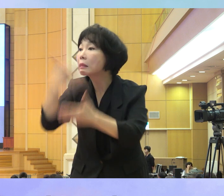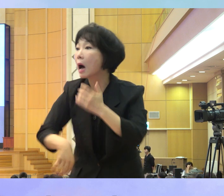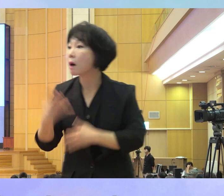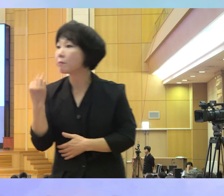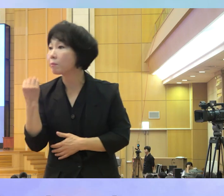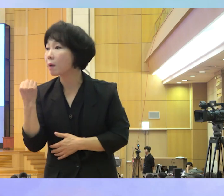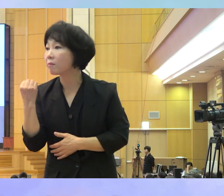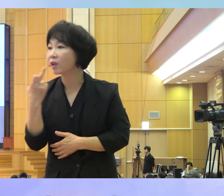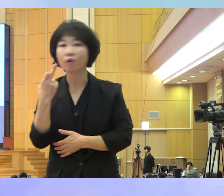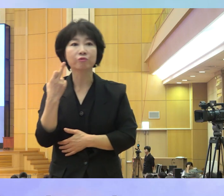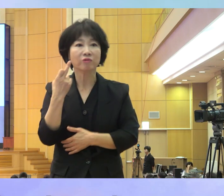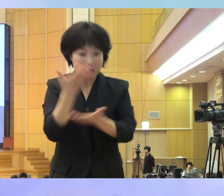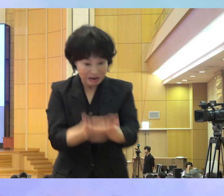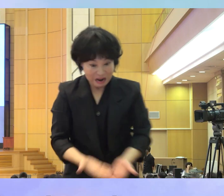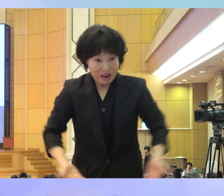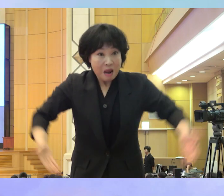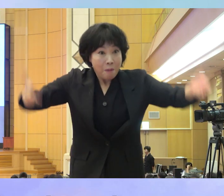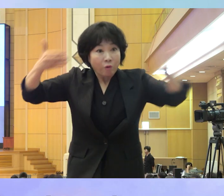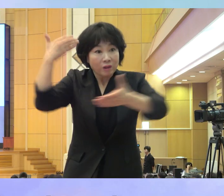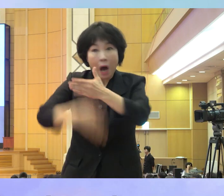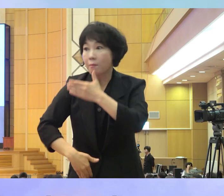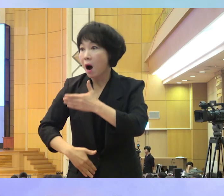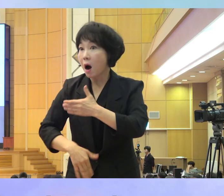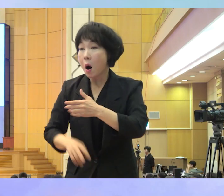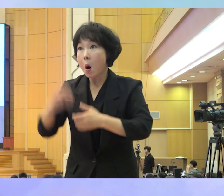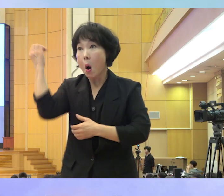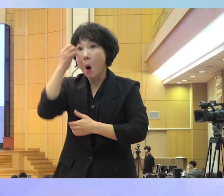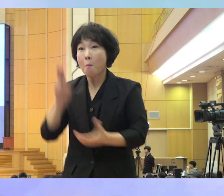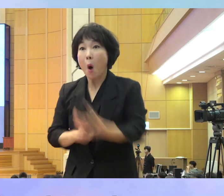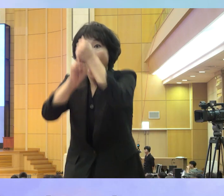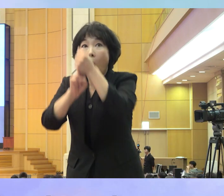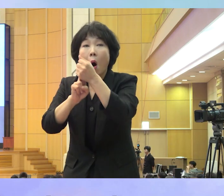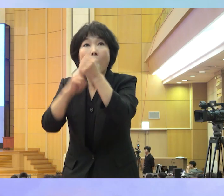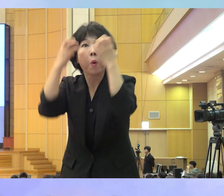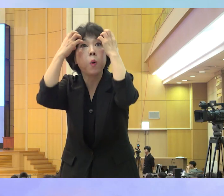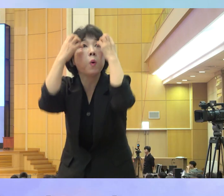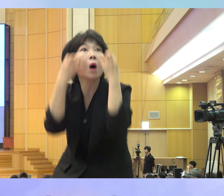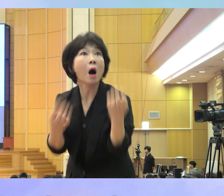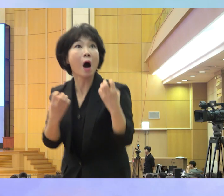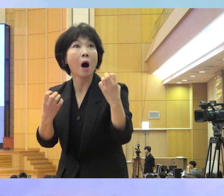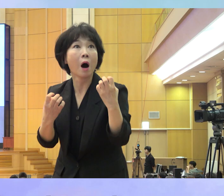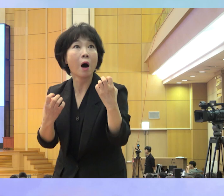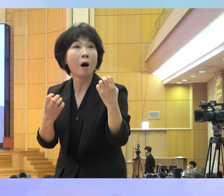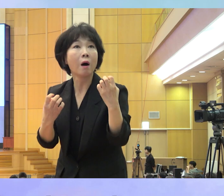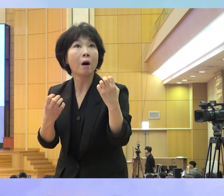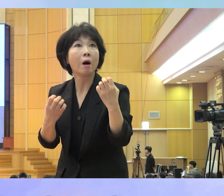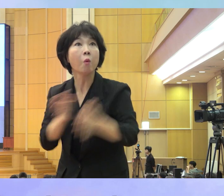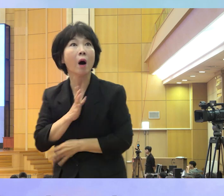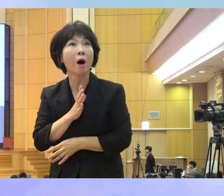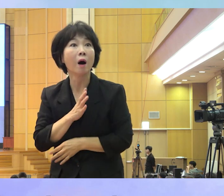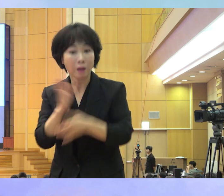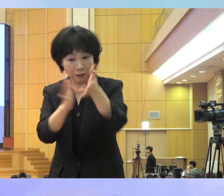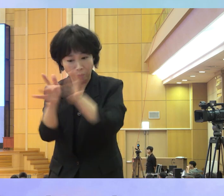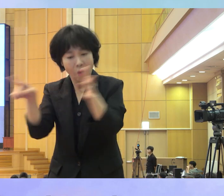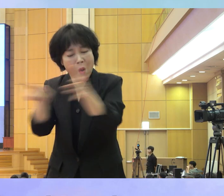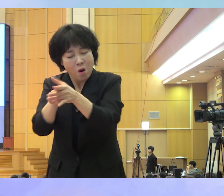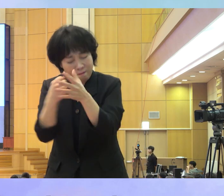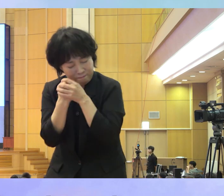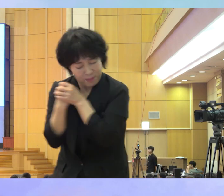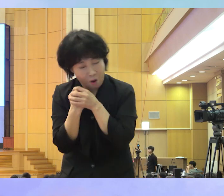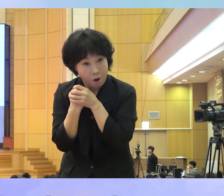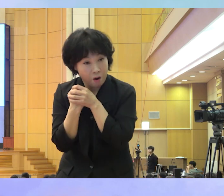12바구니를 거두었던 이런 표적, 기적, 이걸 보고 주님을 믿기는